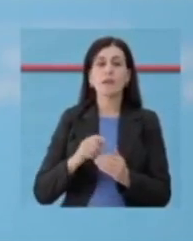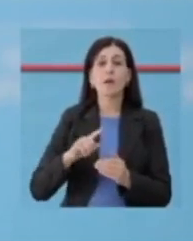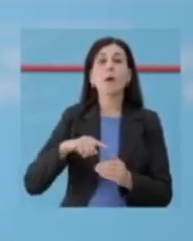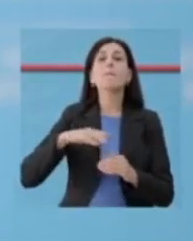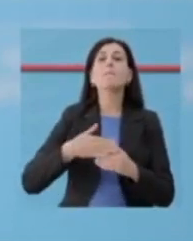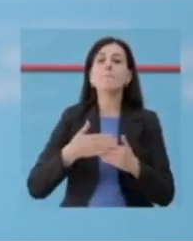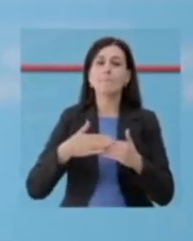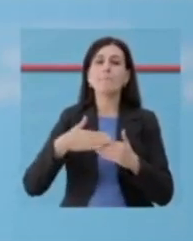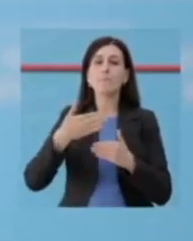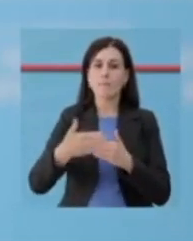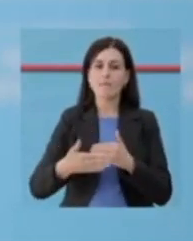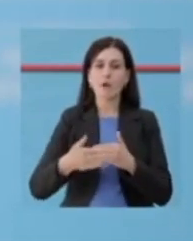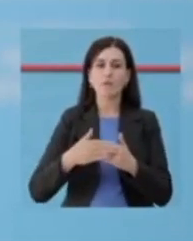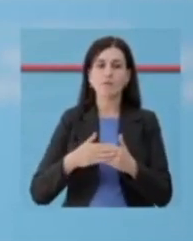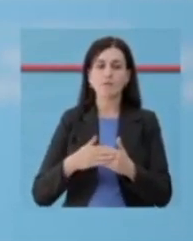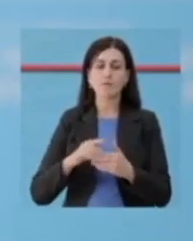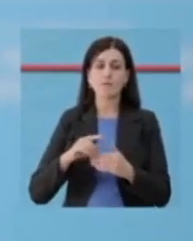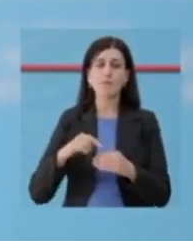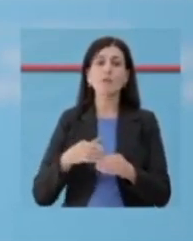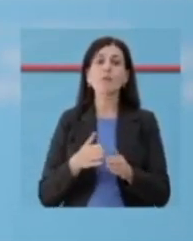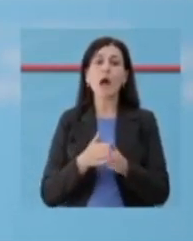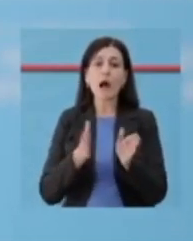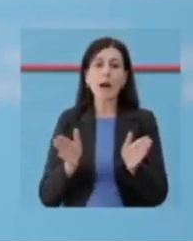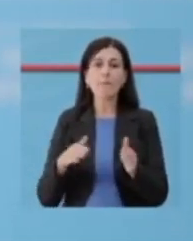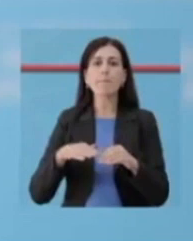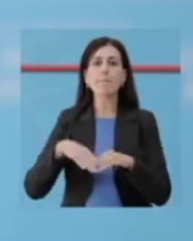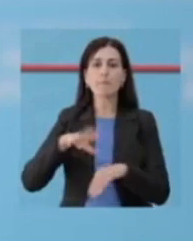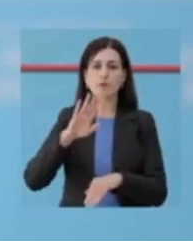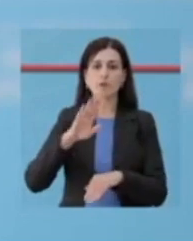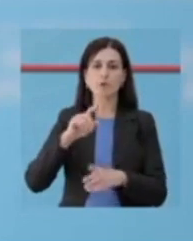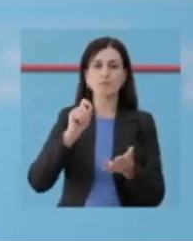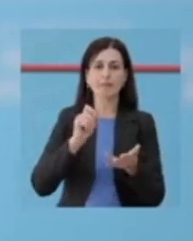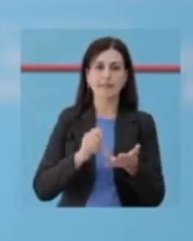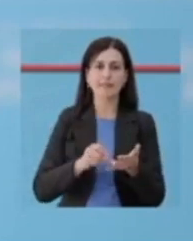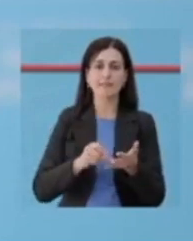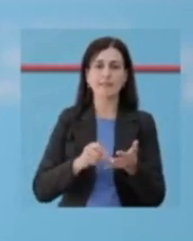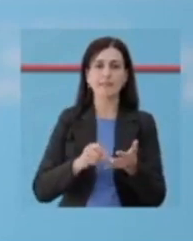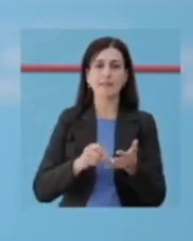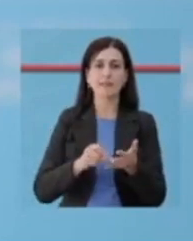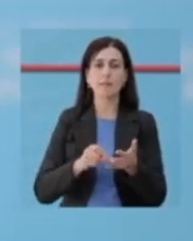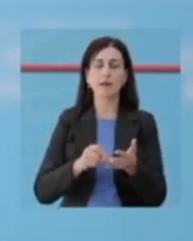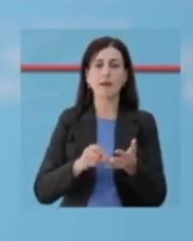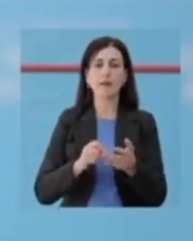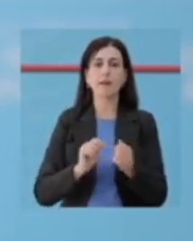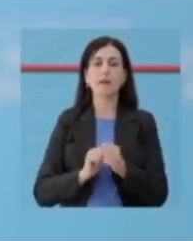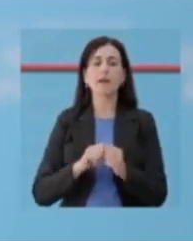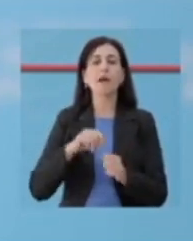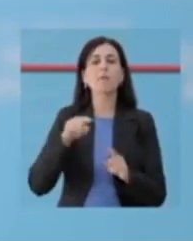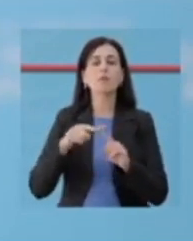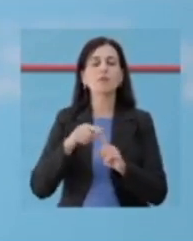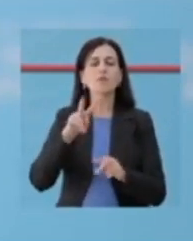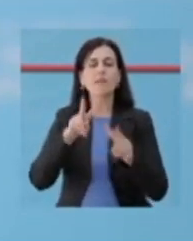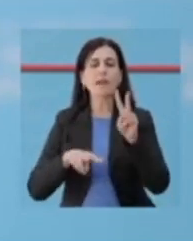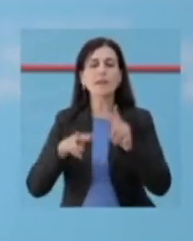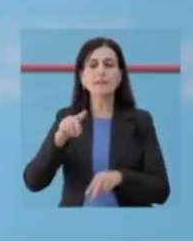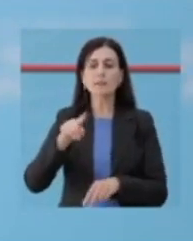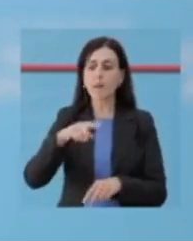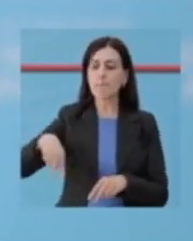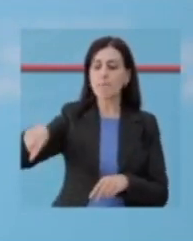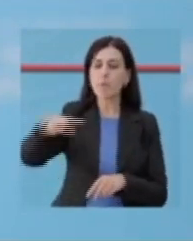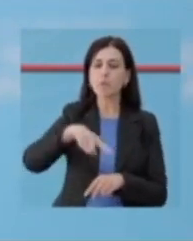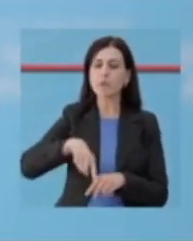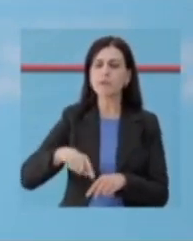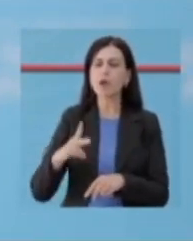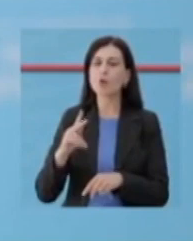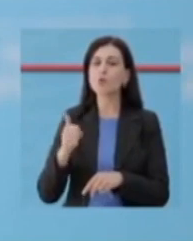kampion më të zgjeruar, ndërko dhe rezultate do të ndryshojnë. Dhe për sëri, do të kalojnë në një vlerësim të populatës për